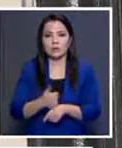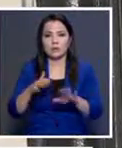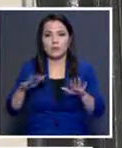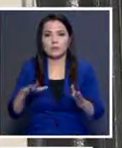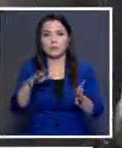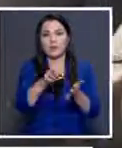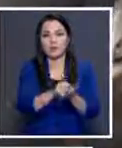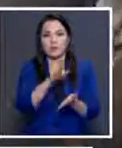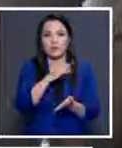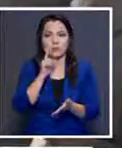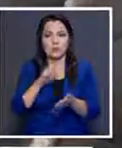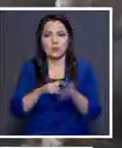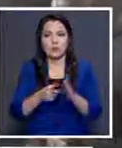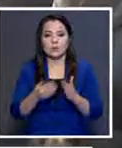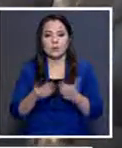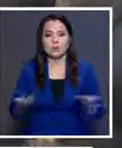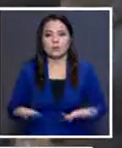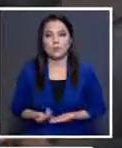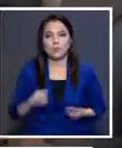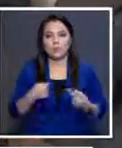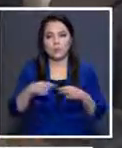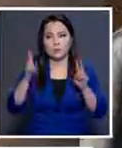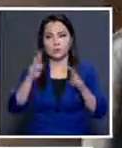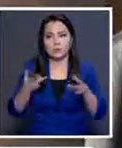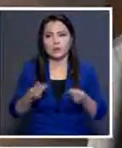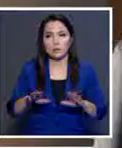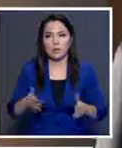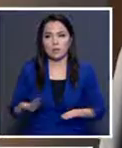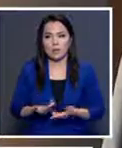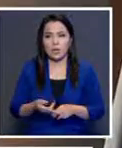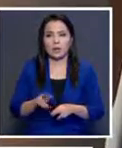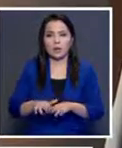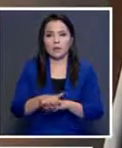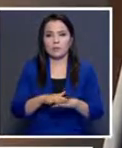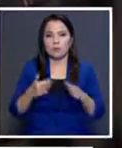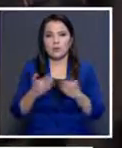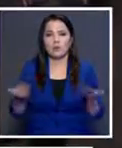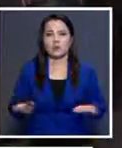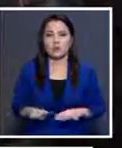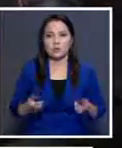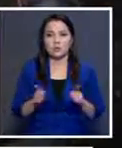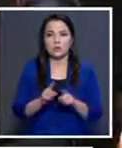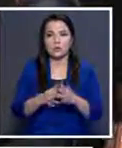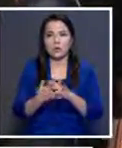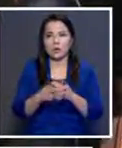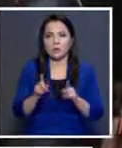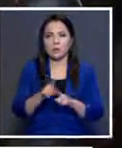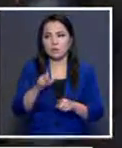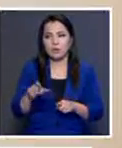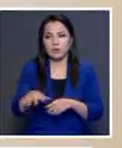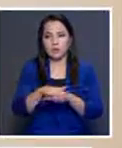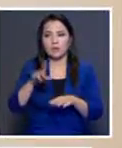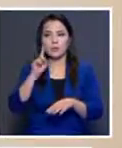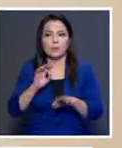Баспана мәселесі де қиын болатын. Жаңа бастама полиция қызметкерлеріне де ауыл тұрғындарына да ыңғайлы. Инспектор өз жұмыс орнынан